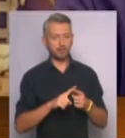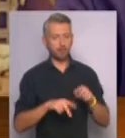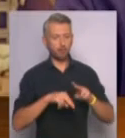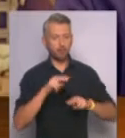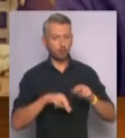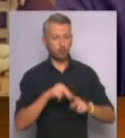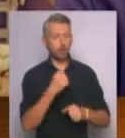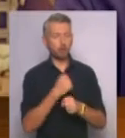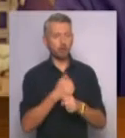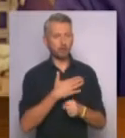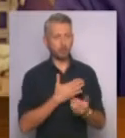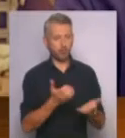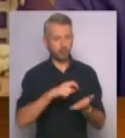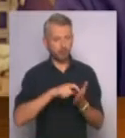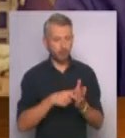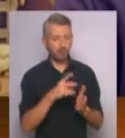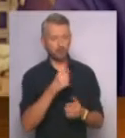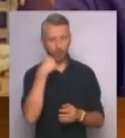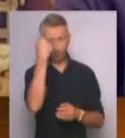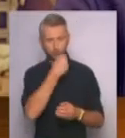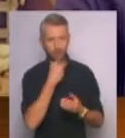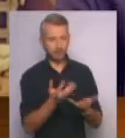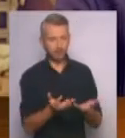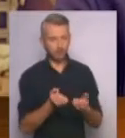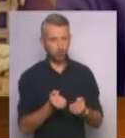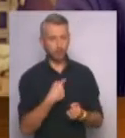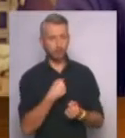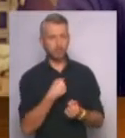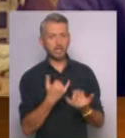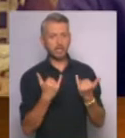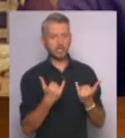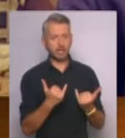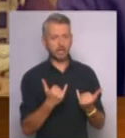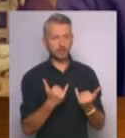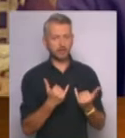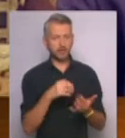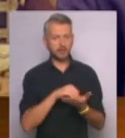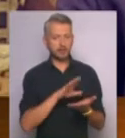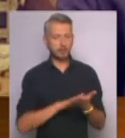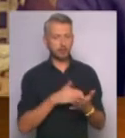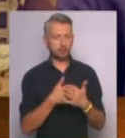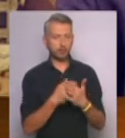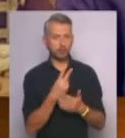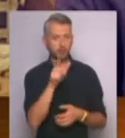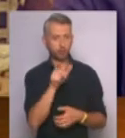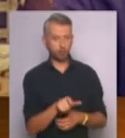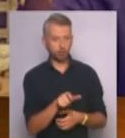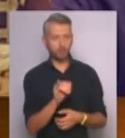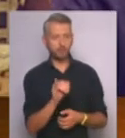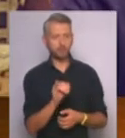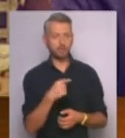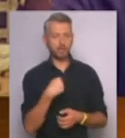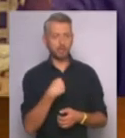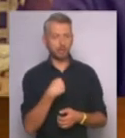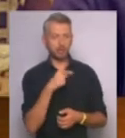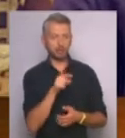моєї приймальні, але на особистий прийом до мене зараз, ну, записано, по-моєму, дві особи, і я їх